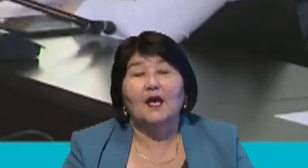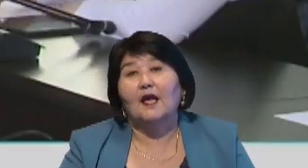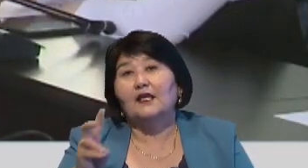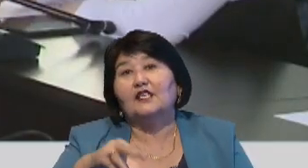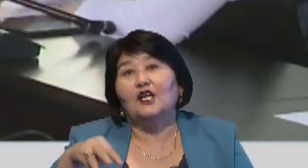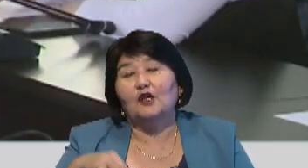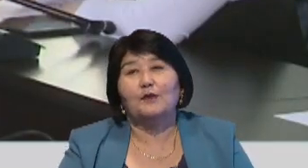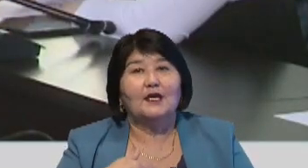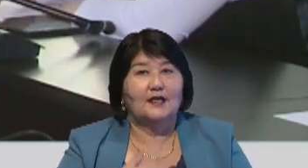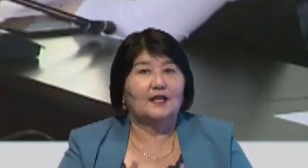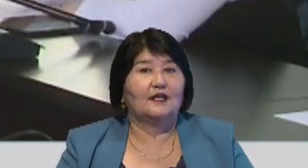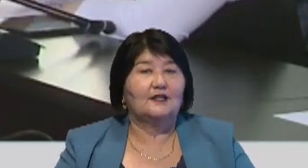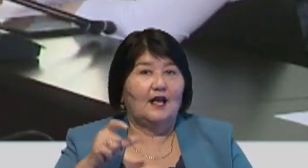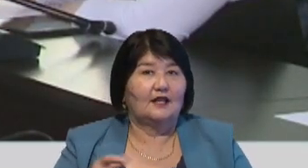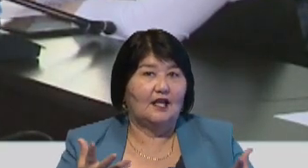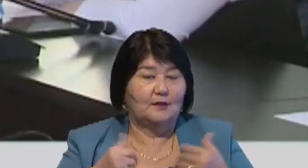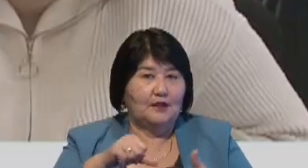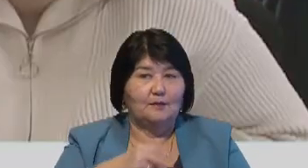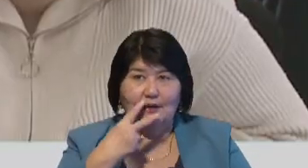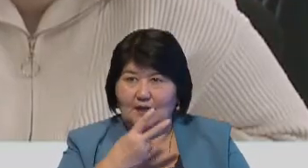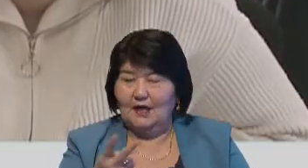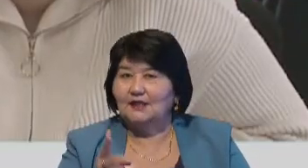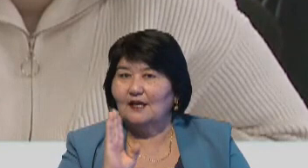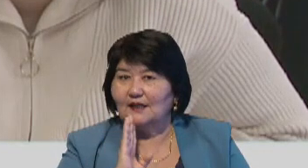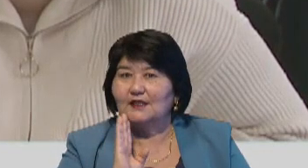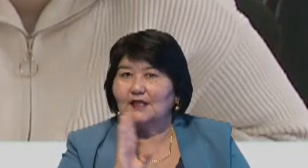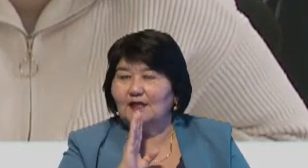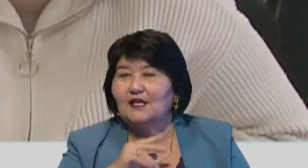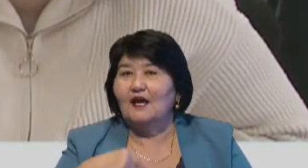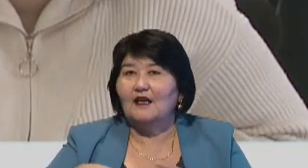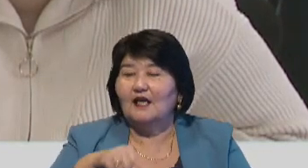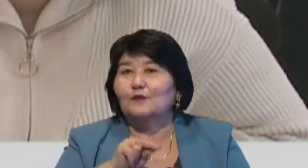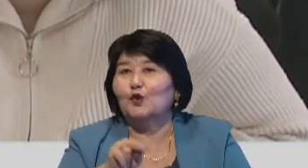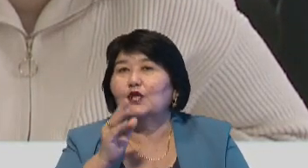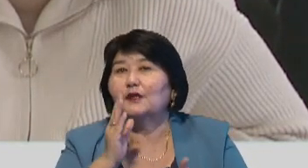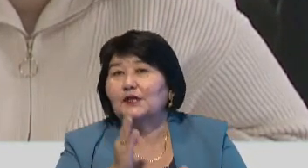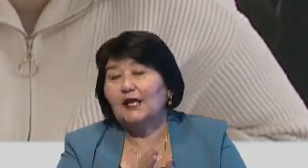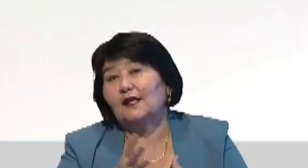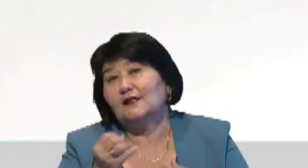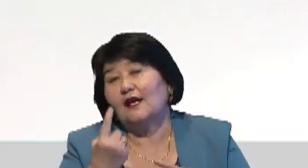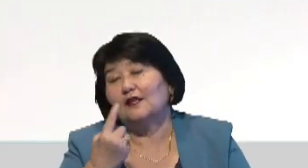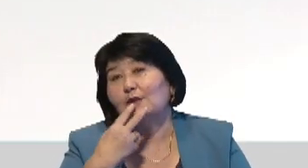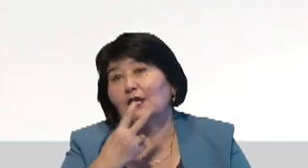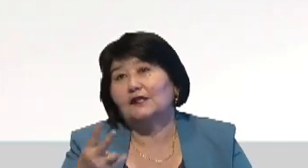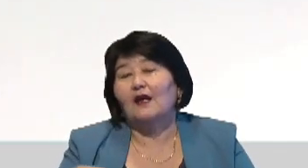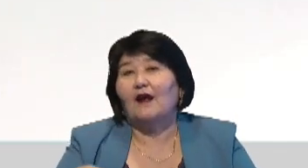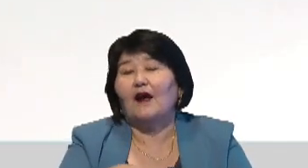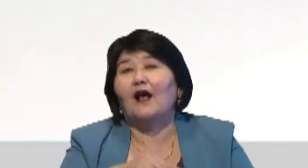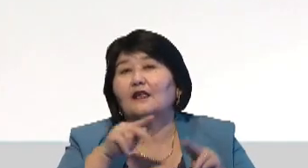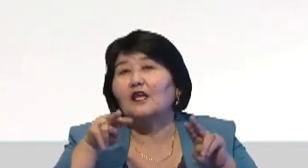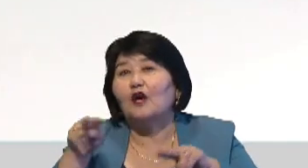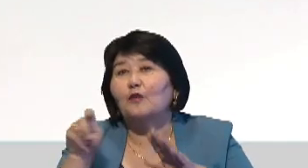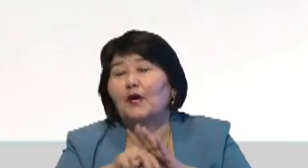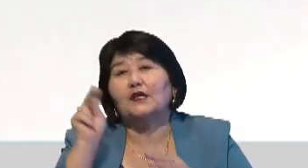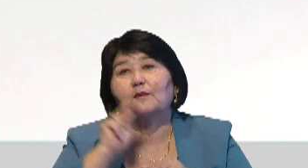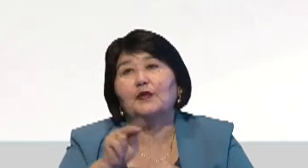Наталья Мишукова тынымсыз адамдардың санатынан. Бір қарасаң, қыз келіншектерді кәсіпкерлікке үйретіп жатады. Тағы бір қарасаң, халықтық бақылау құрамында